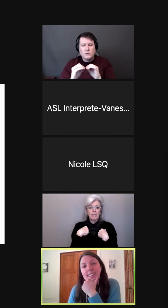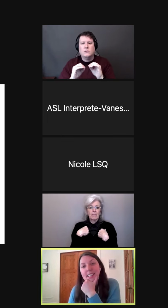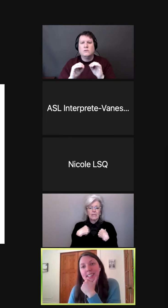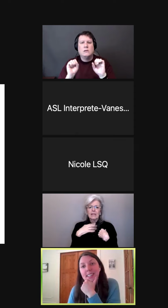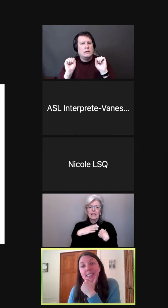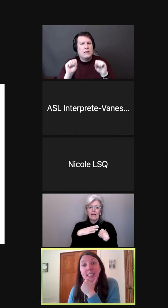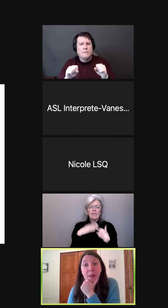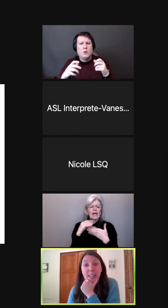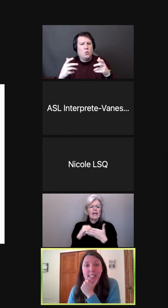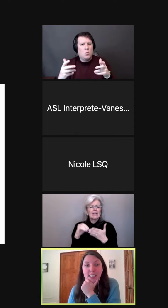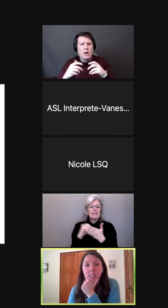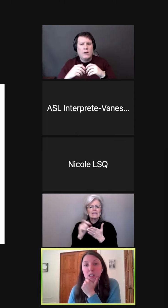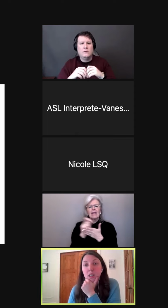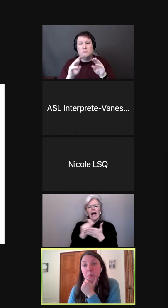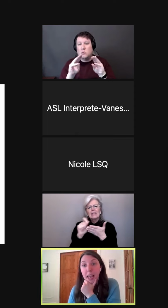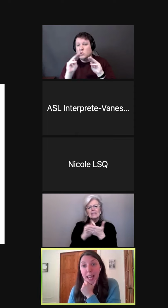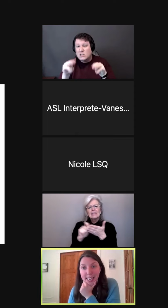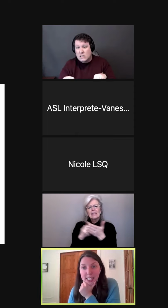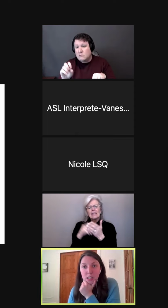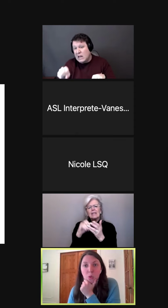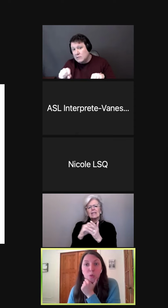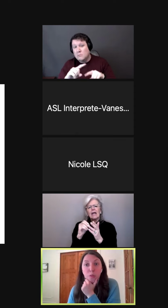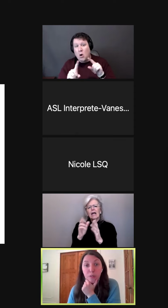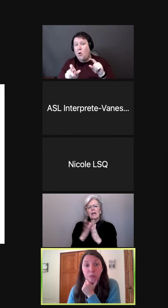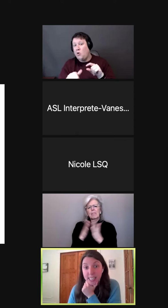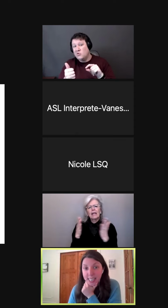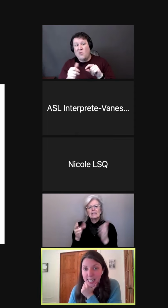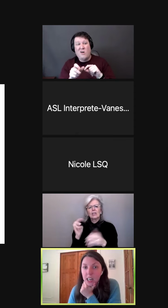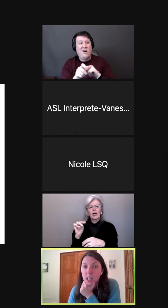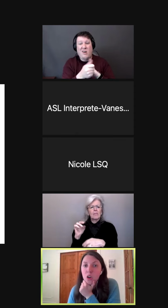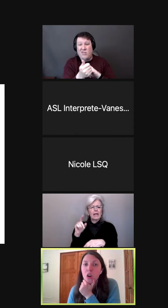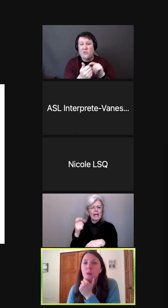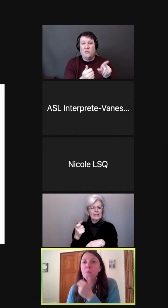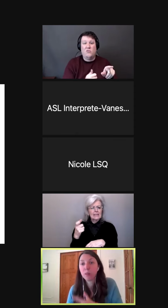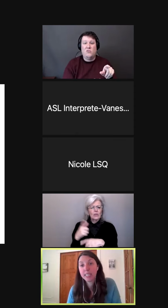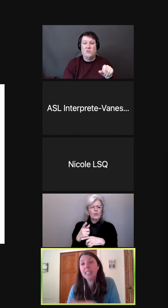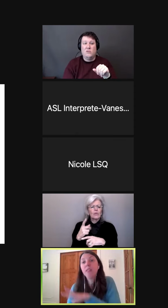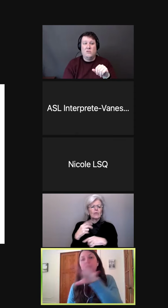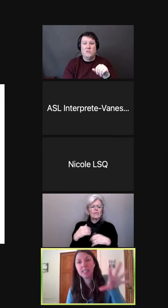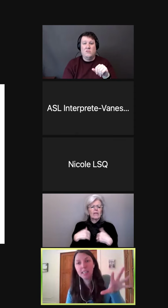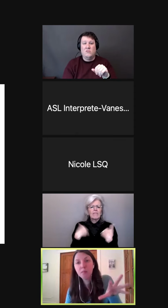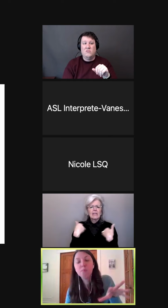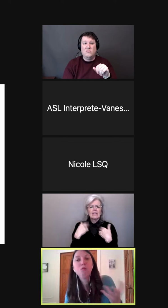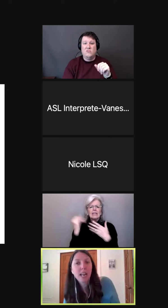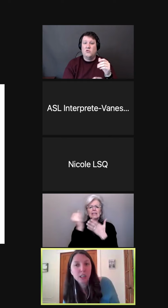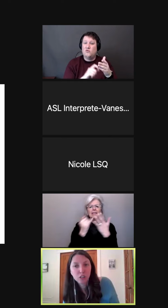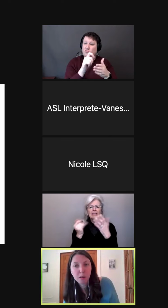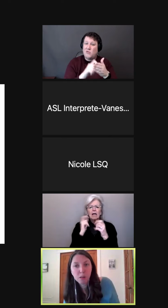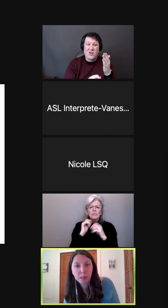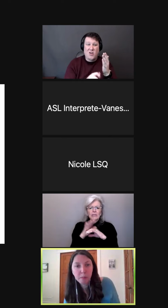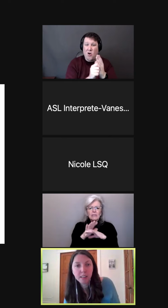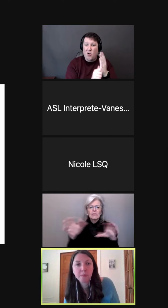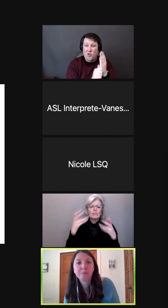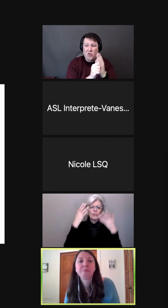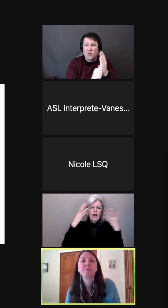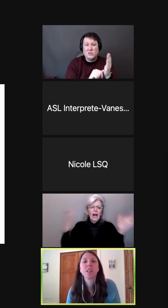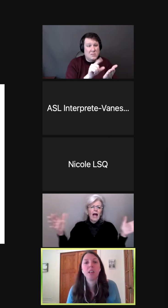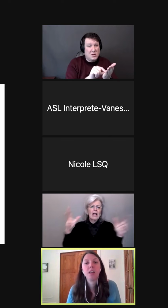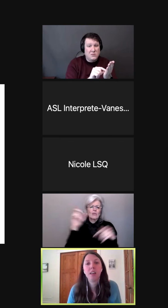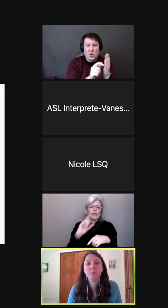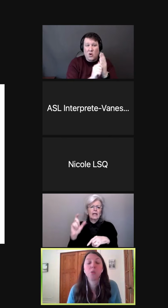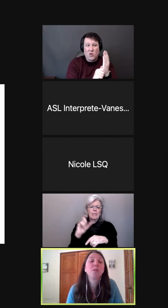écrire des articles dans des magazines comme S ou Vies des arts pour diffuser plus largement au Québec.